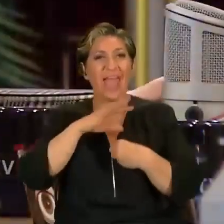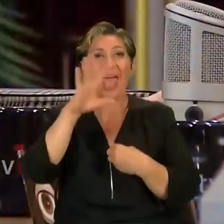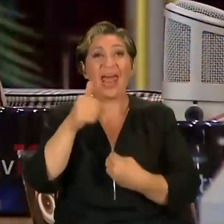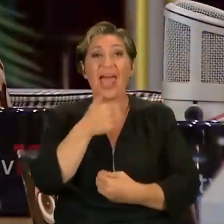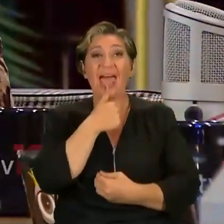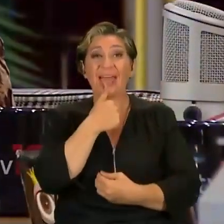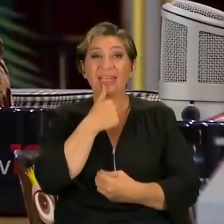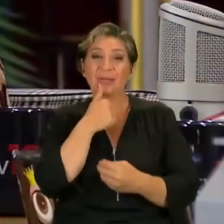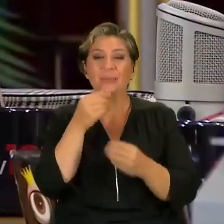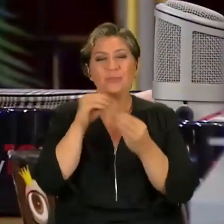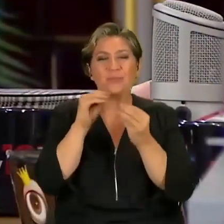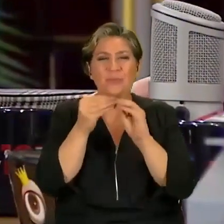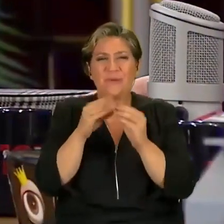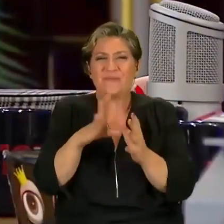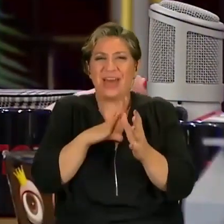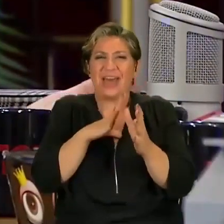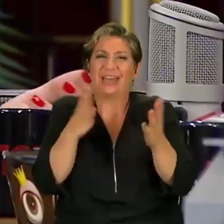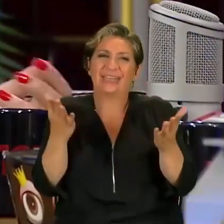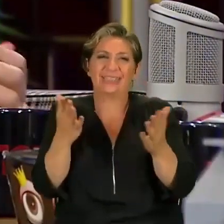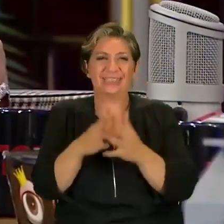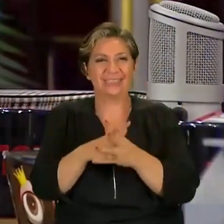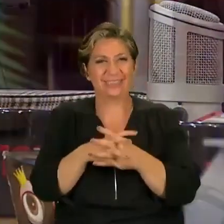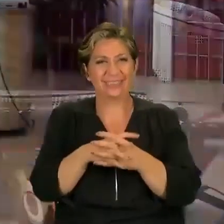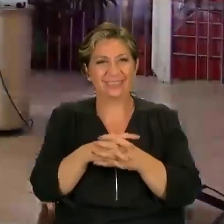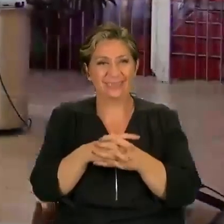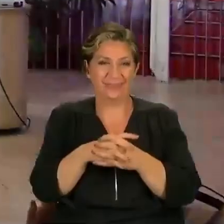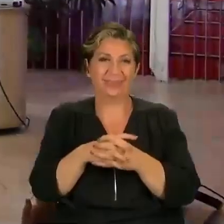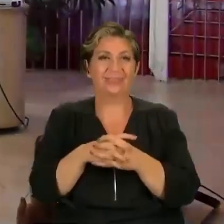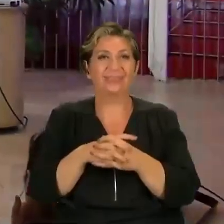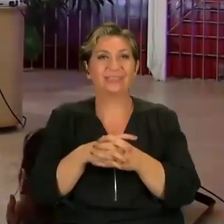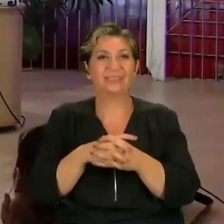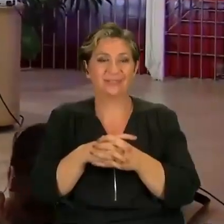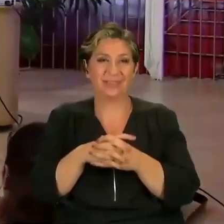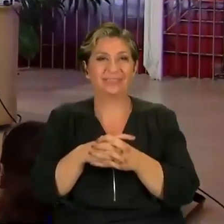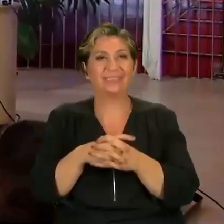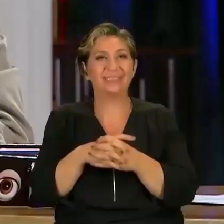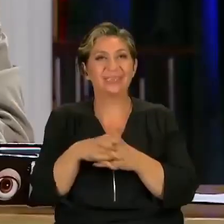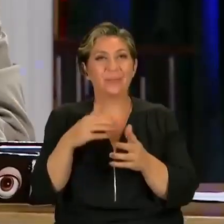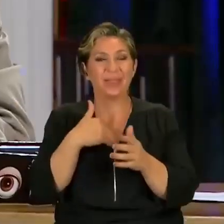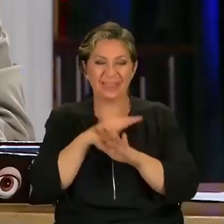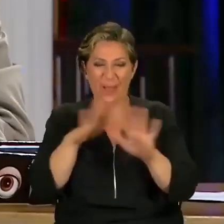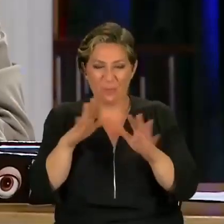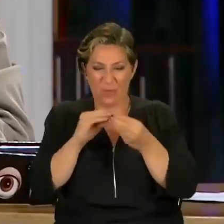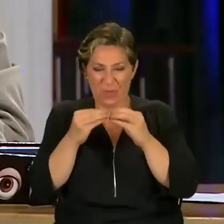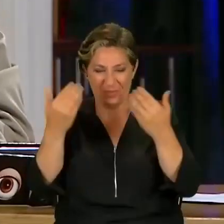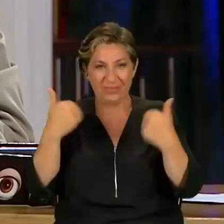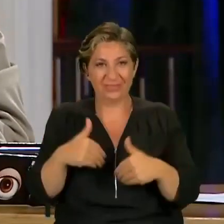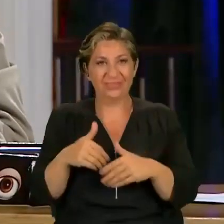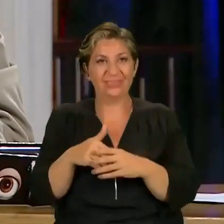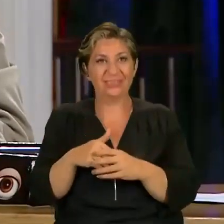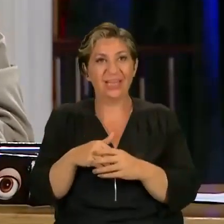her erkeğin de kusuru var. Var mı? Var. Var. Var. Evet. Ben tamamen kusurum. Açtım